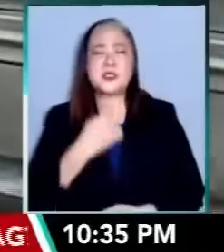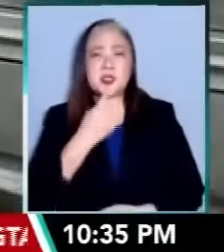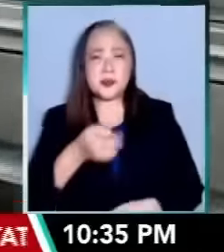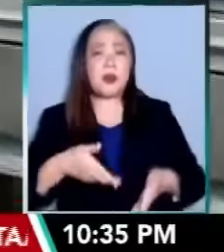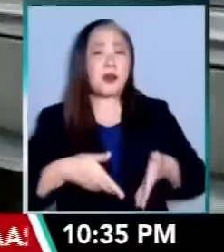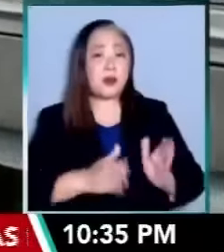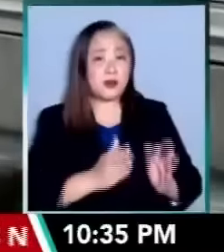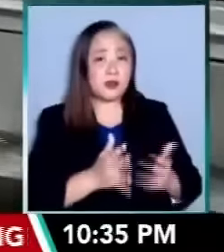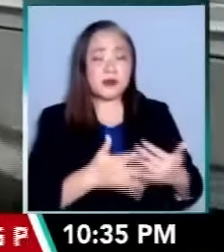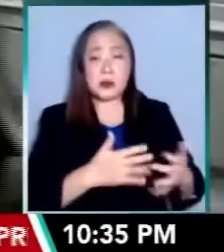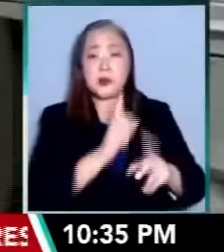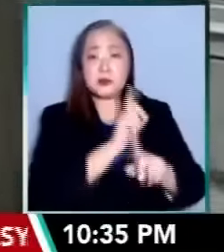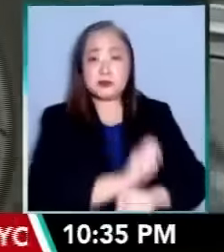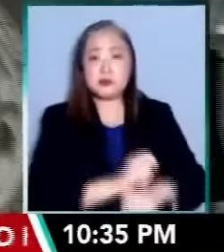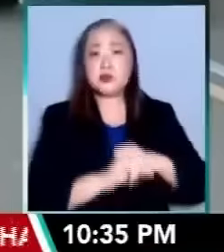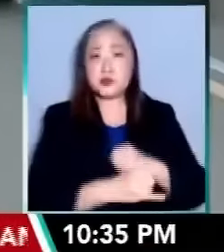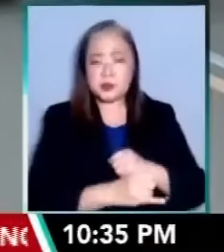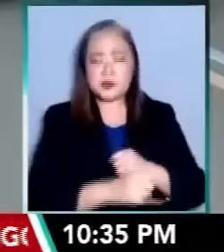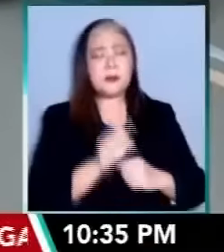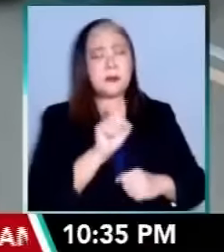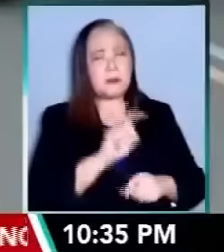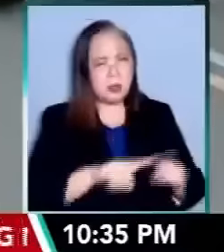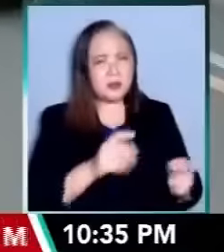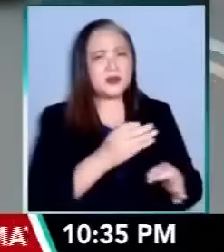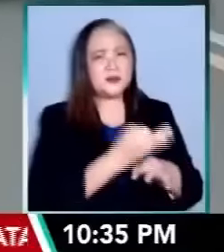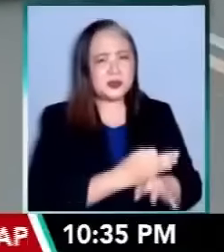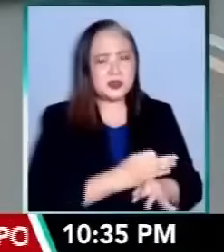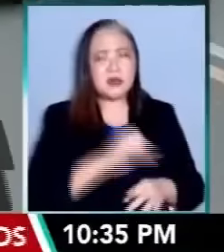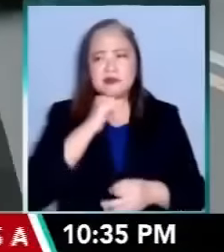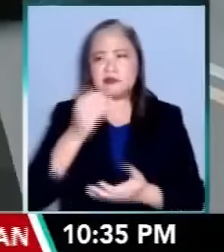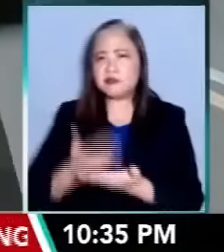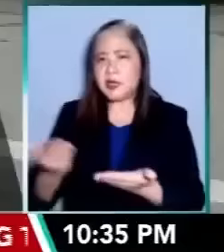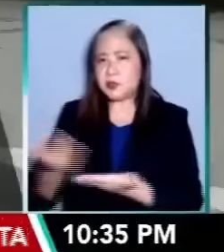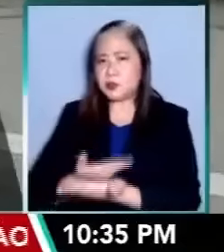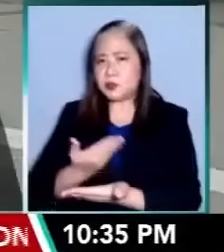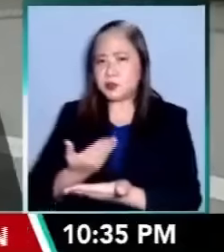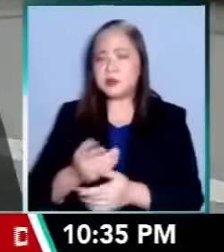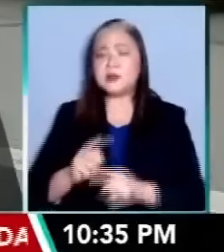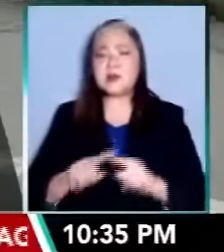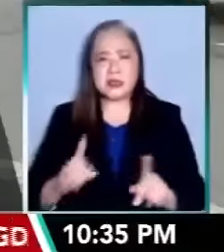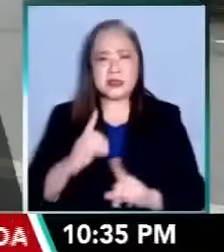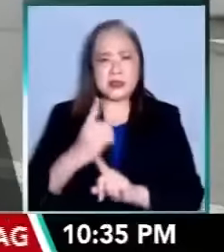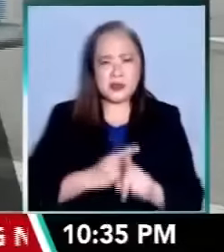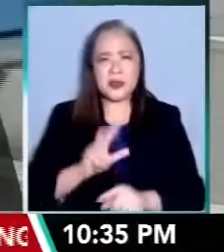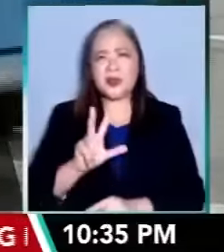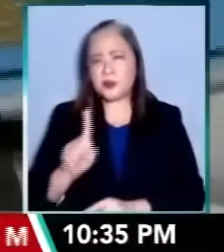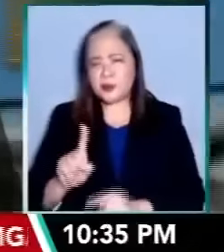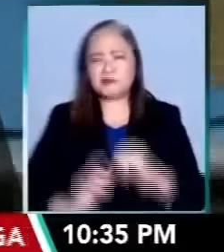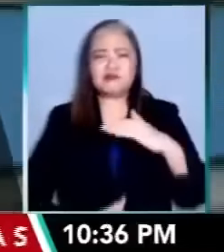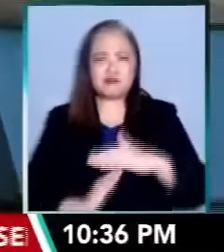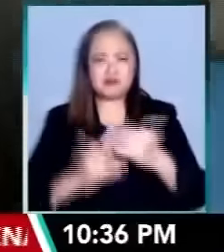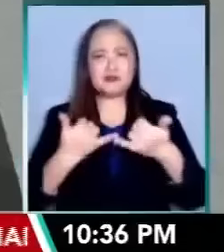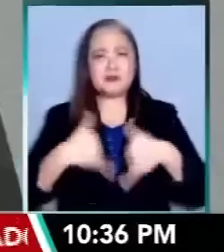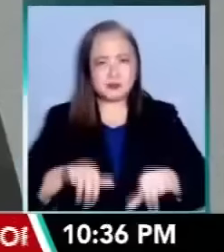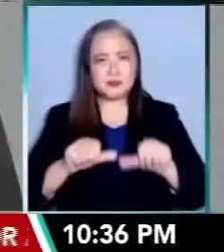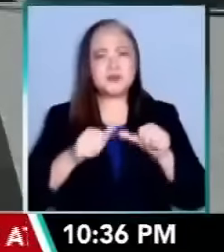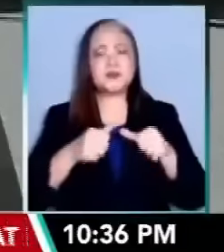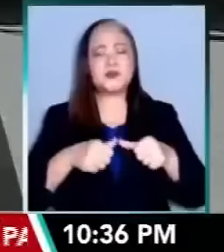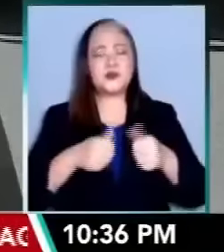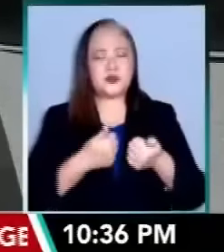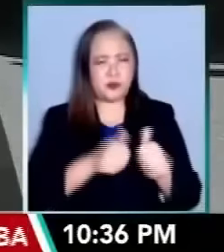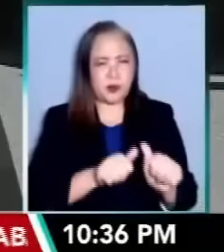jeepney imbis na bumili ng bagong jeep pero di iurong ang December 31 deadline para sa PUV Operators Consolidation.